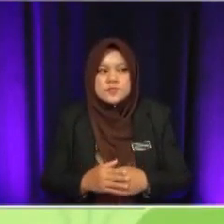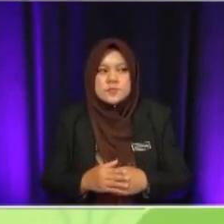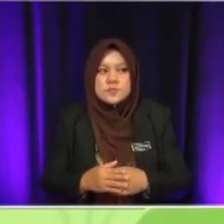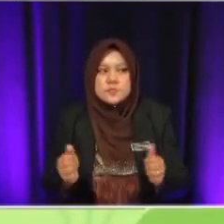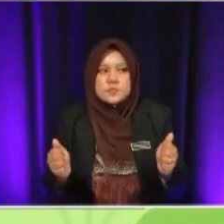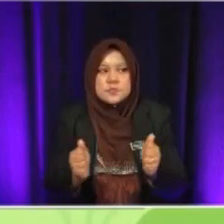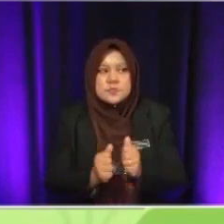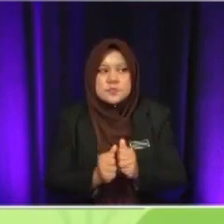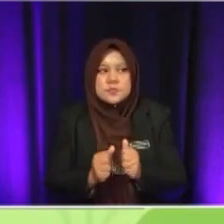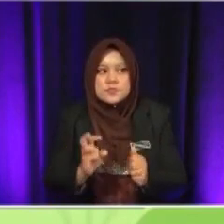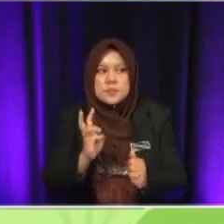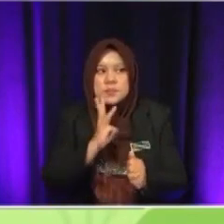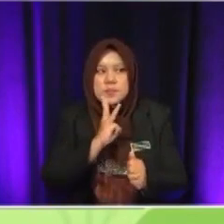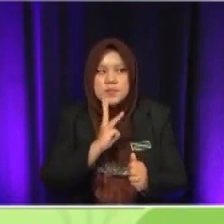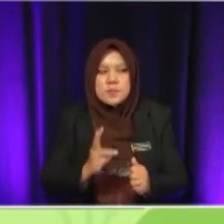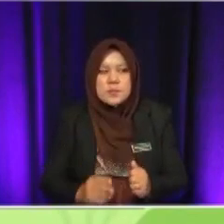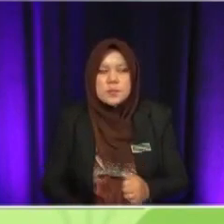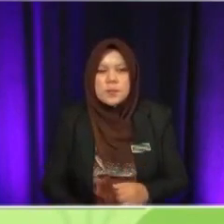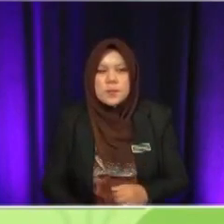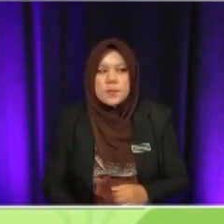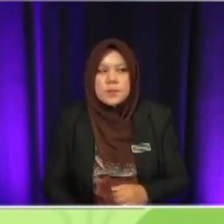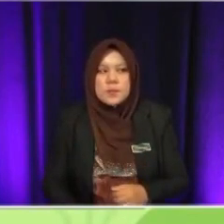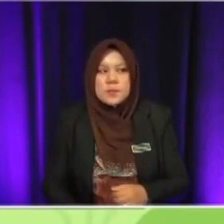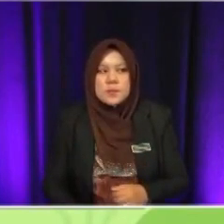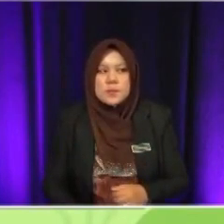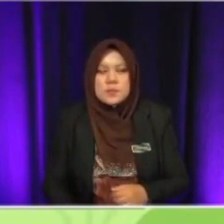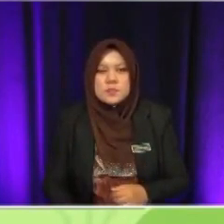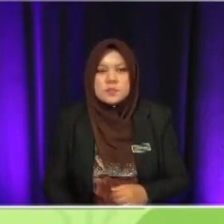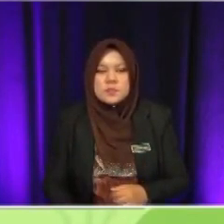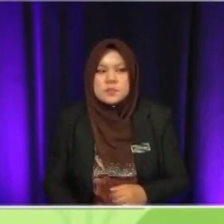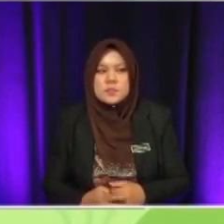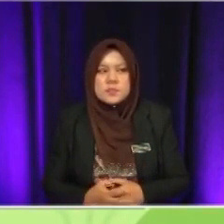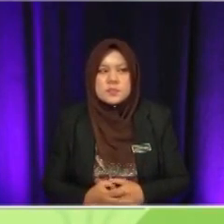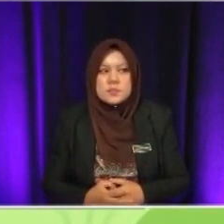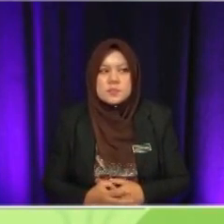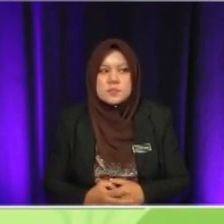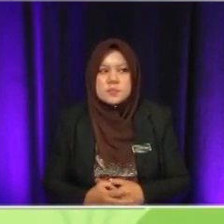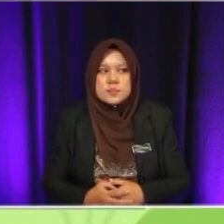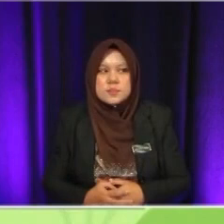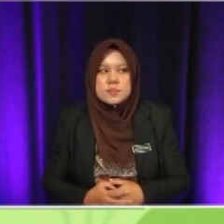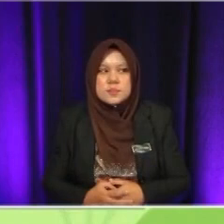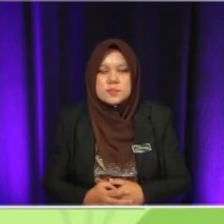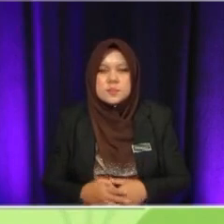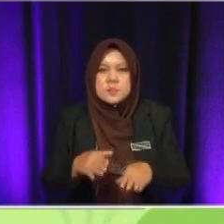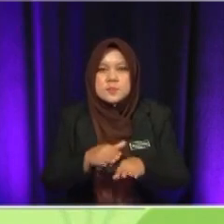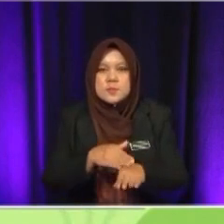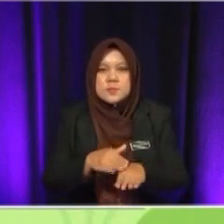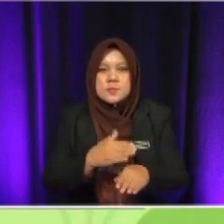Okay. Jangan tertinggal pula dia kat atas nanti. Turun sekali dengan air, turun. Okey, satu, dua, pelan-pelan.